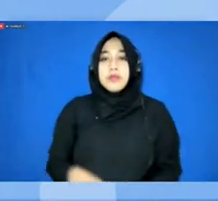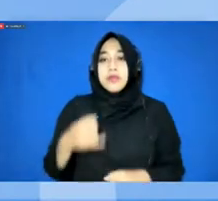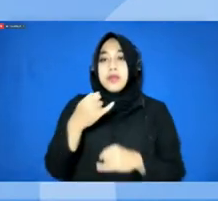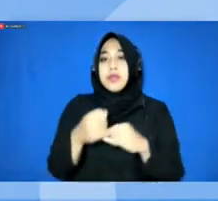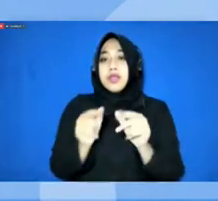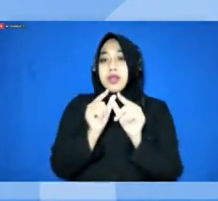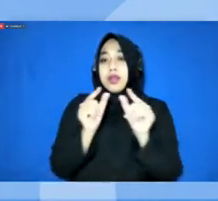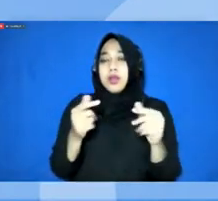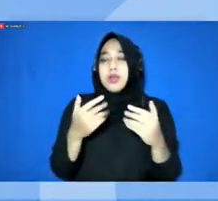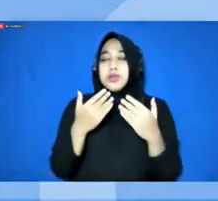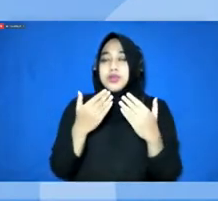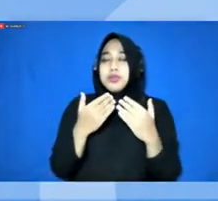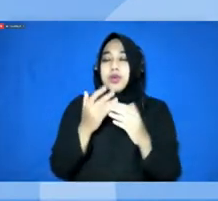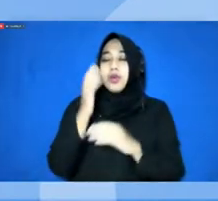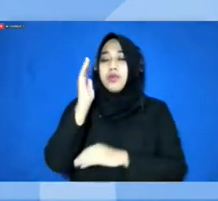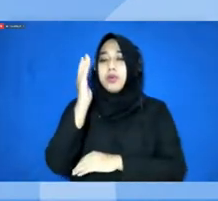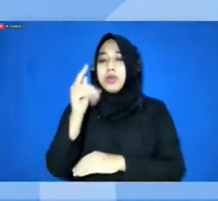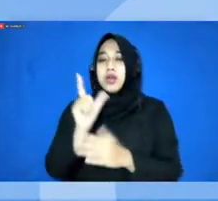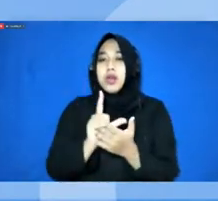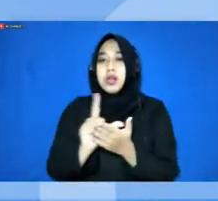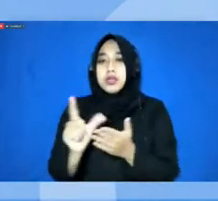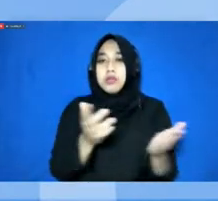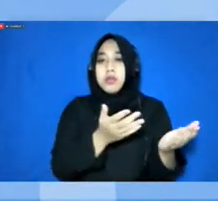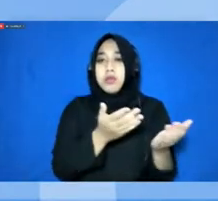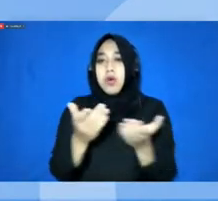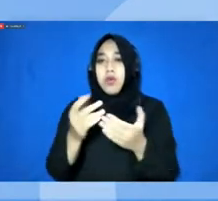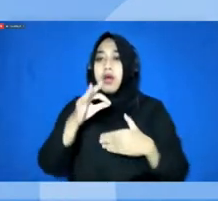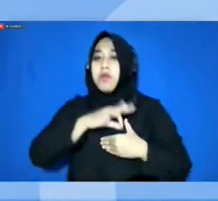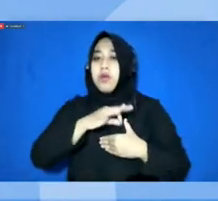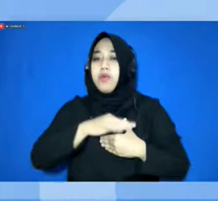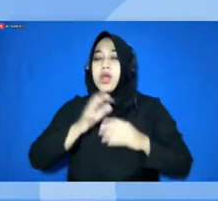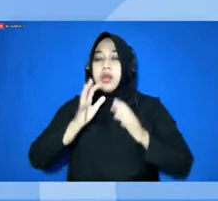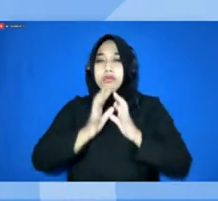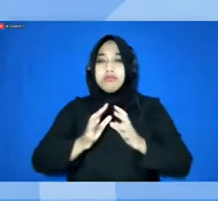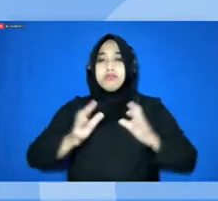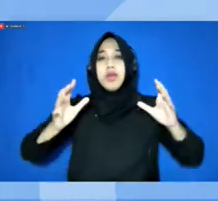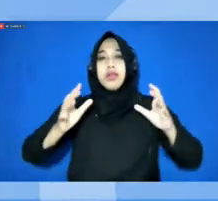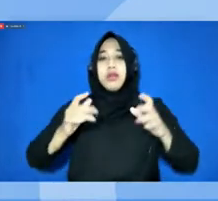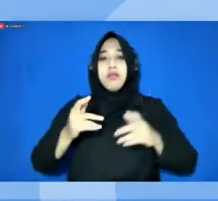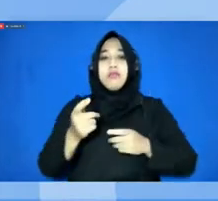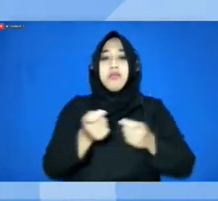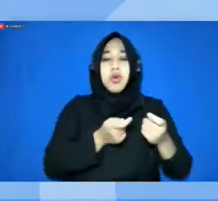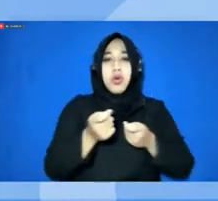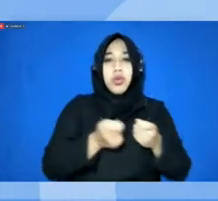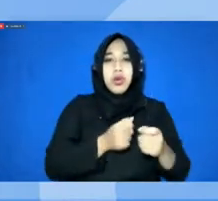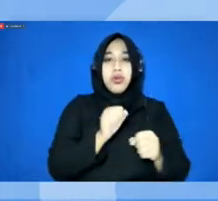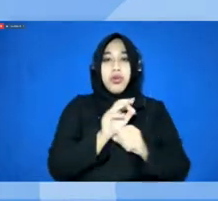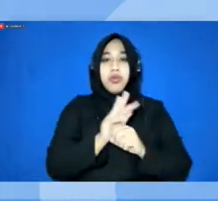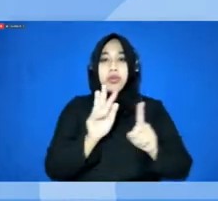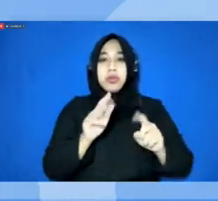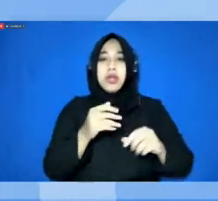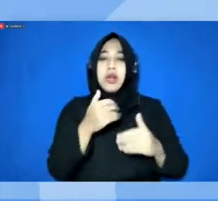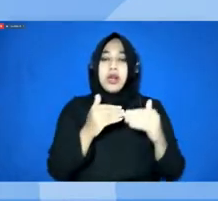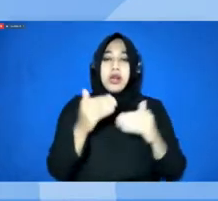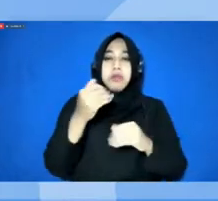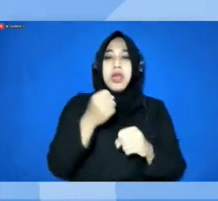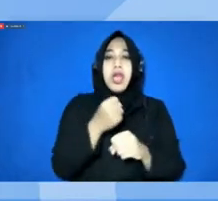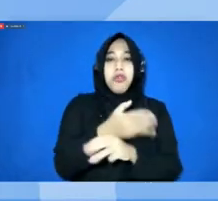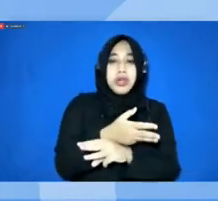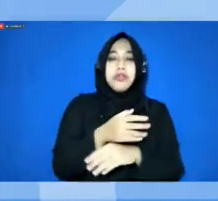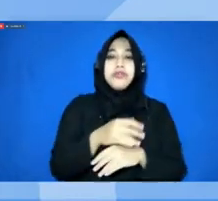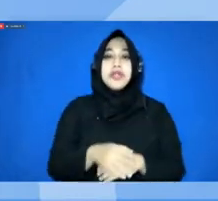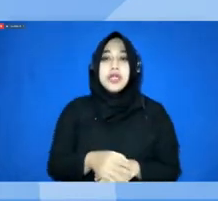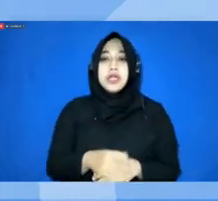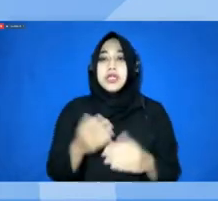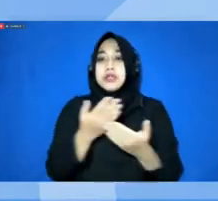semoga webinar ini berjalan lancar dan membawa manfaat yang sebesar-besarnya bagi pengendalian pandemi yang makin efektif. Terima kasih kepada